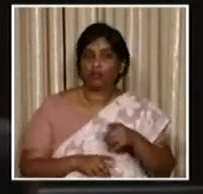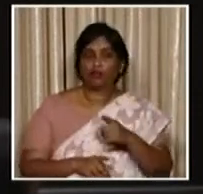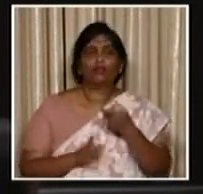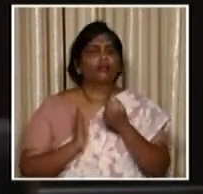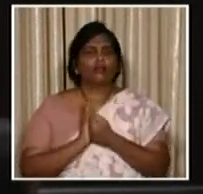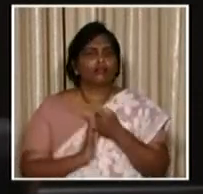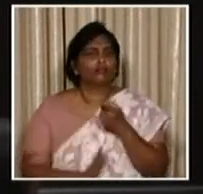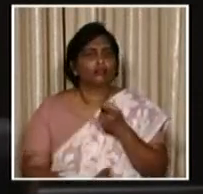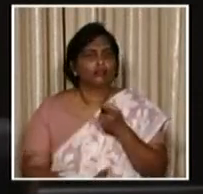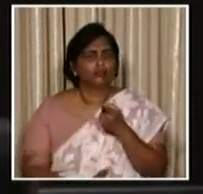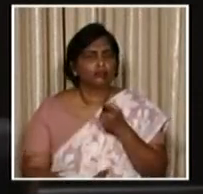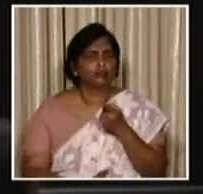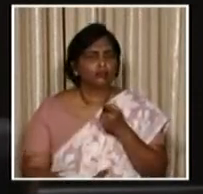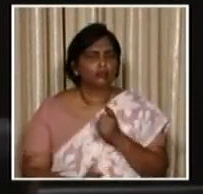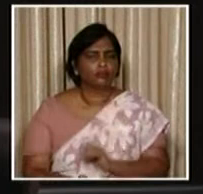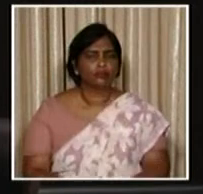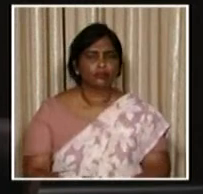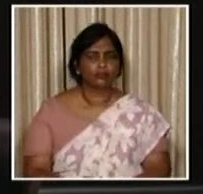කරු මන්ත්‍රීතුමා